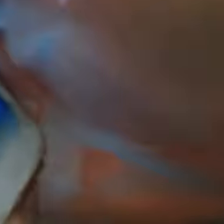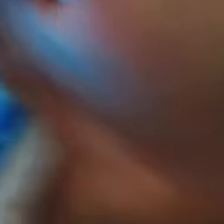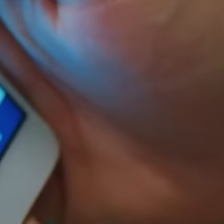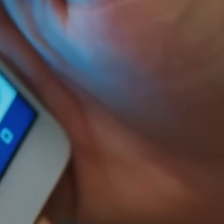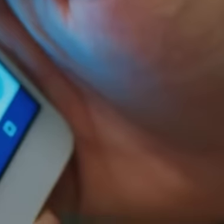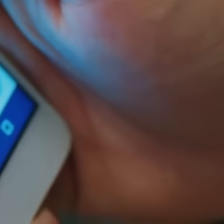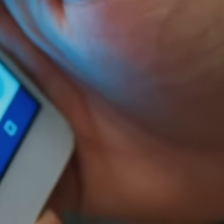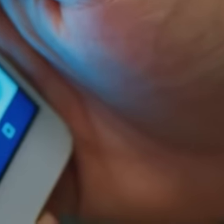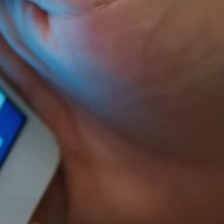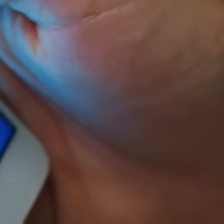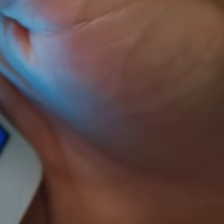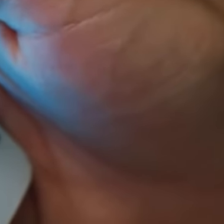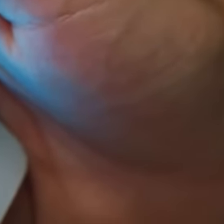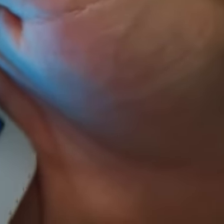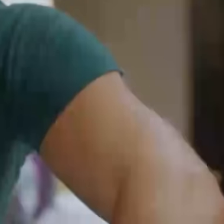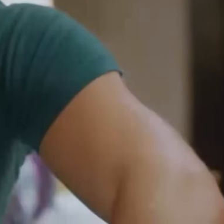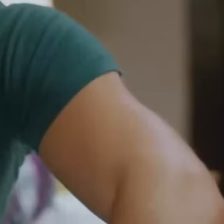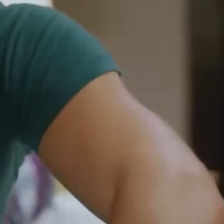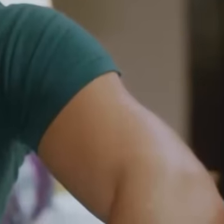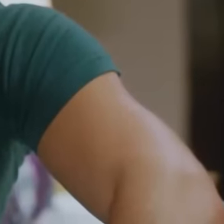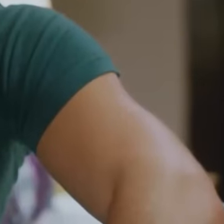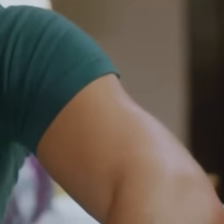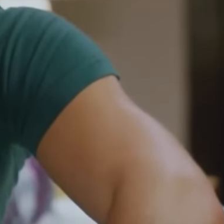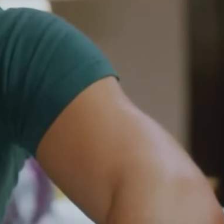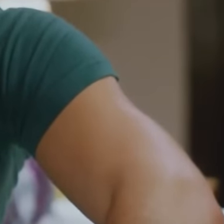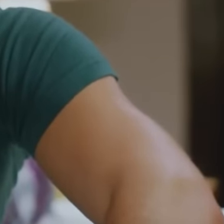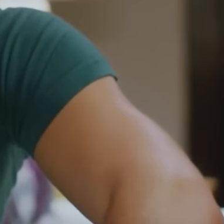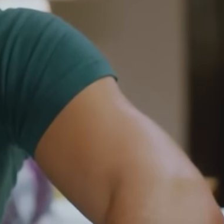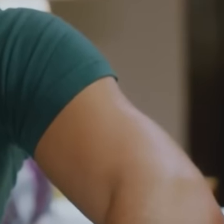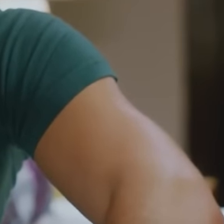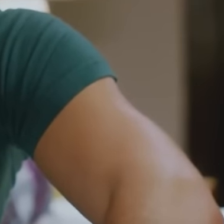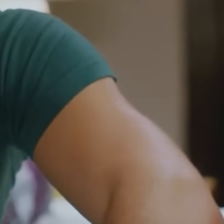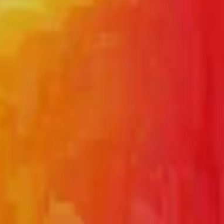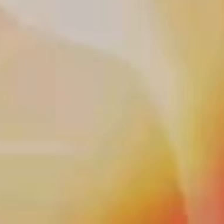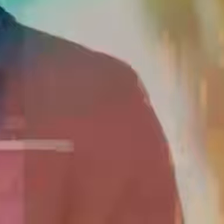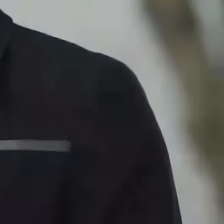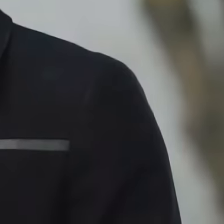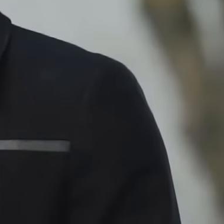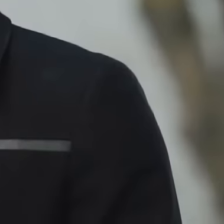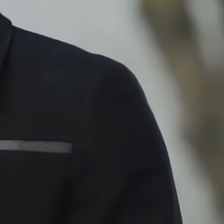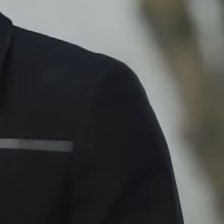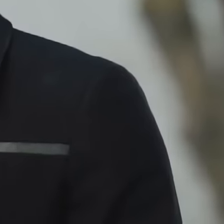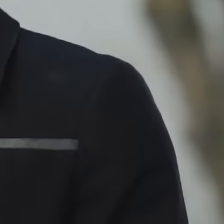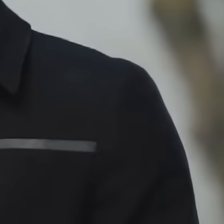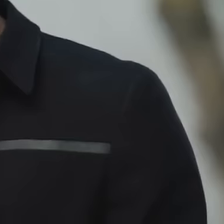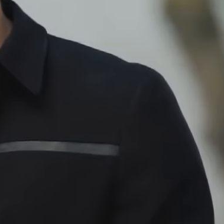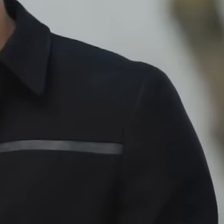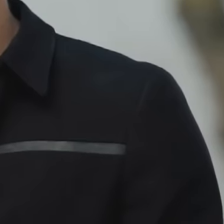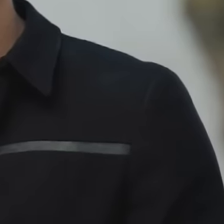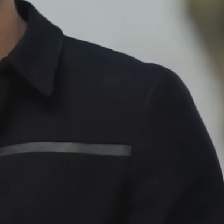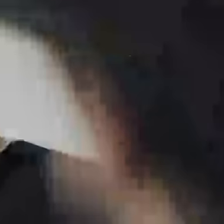ismi. Tarık da odasında aynı şekilde parmağını rehberdeki CK isminin üzerinde tutarken